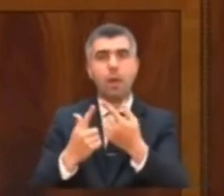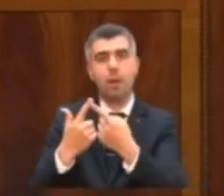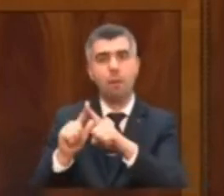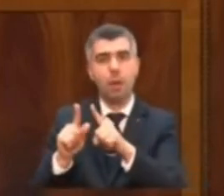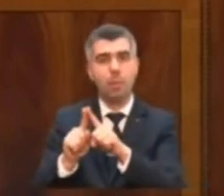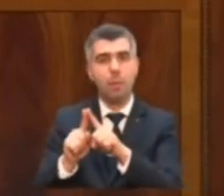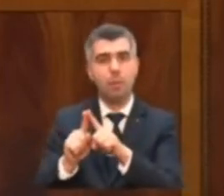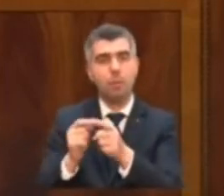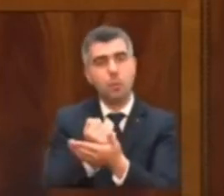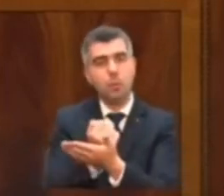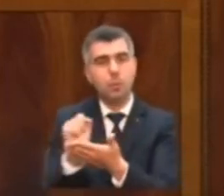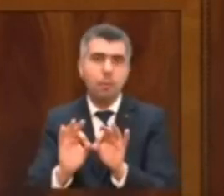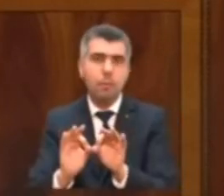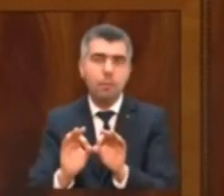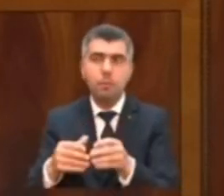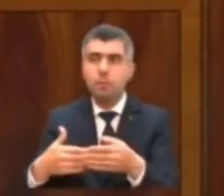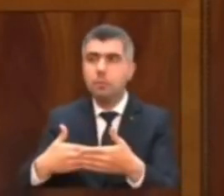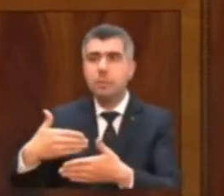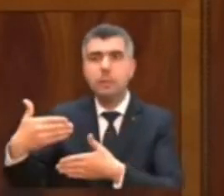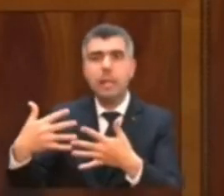الوضعية الوبائية.